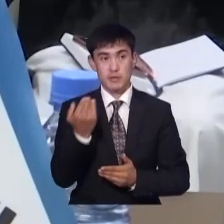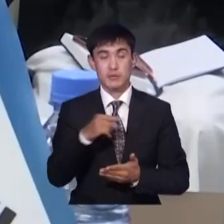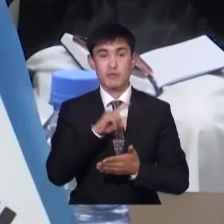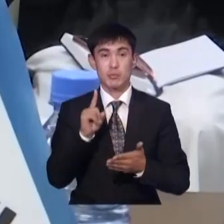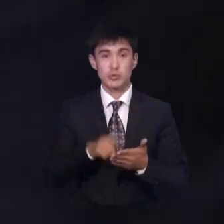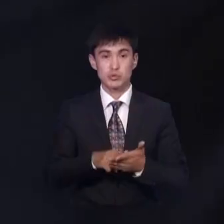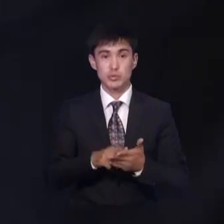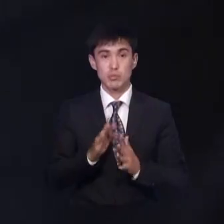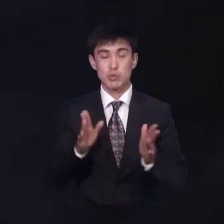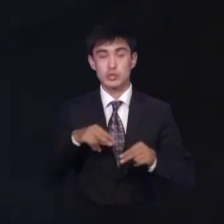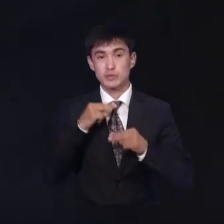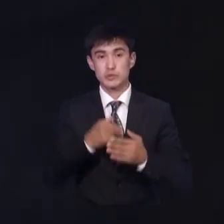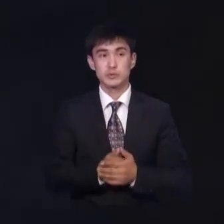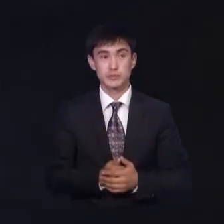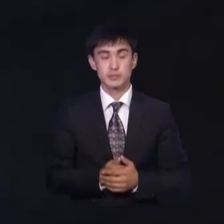вопросе